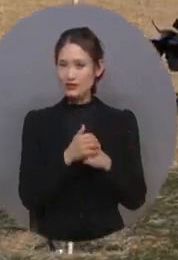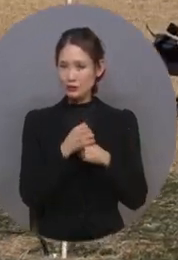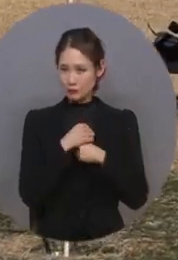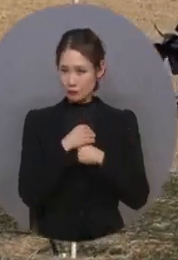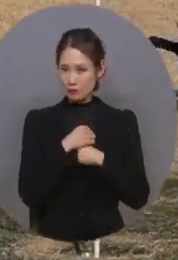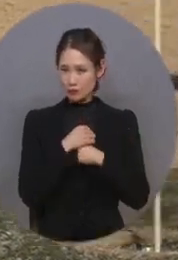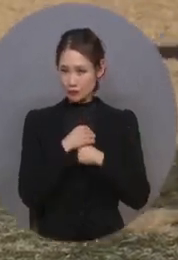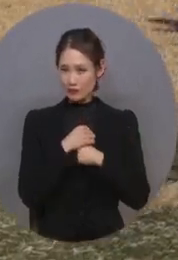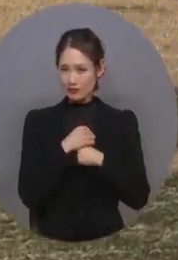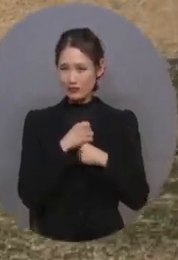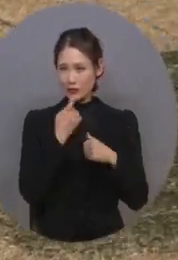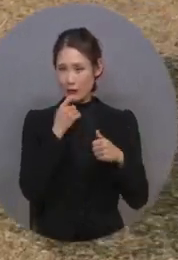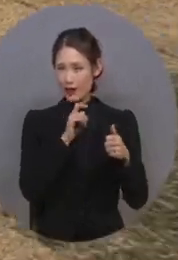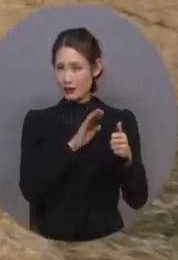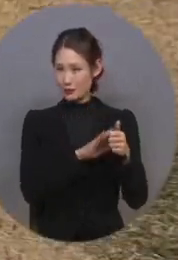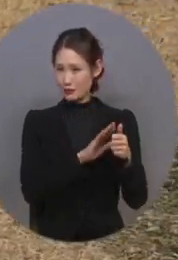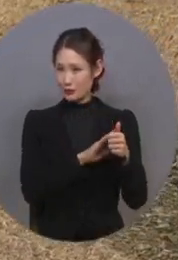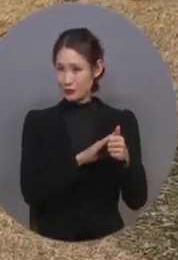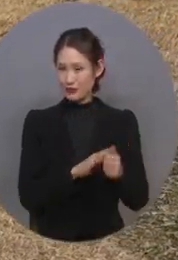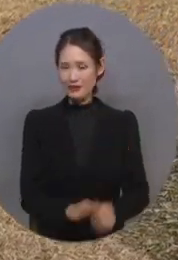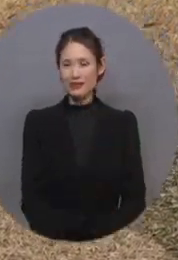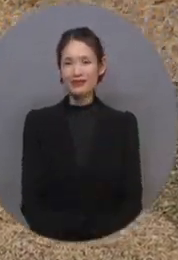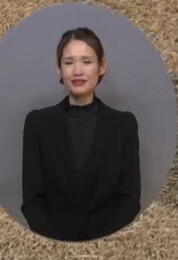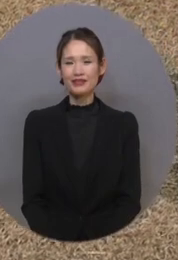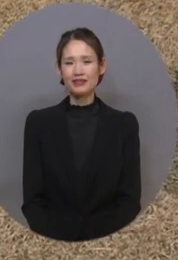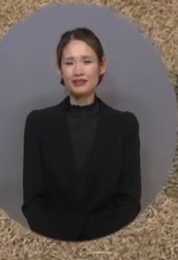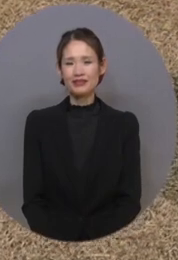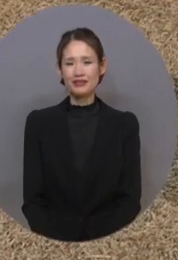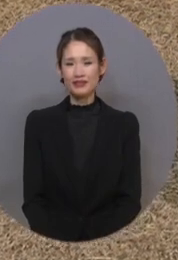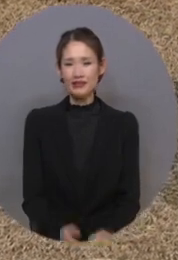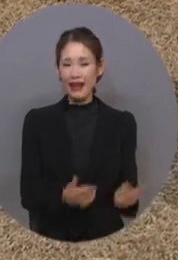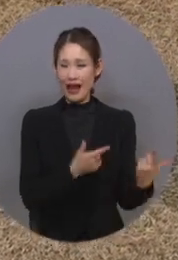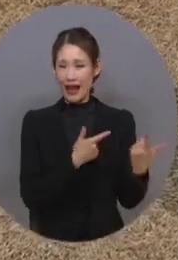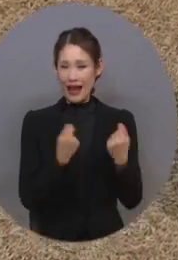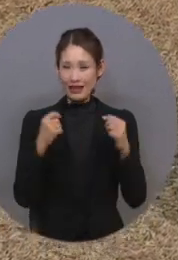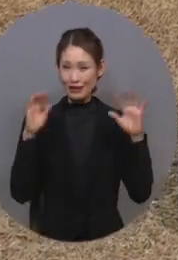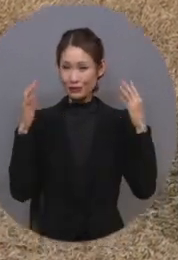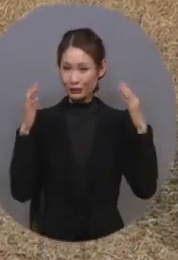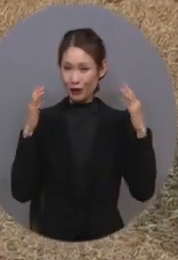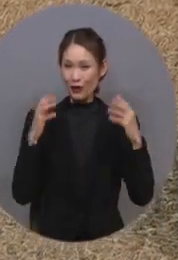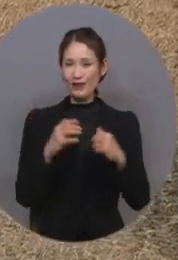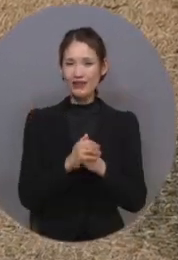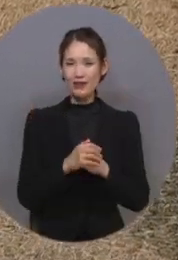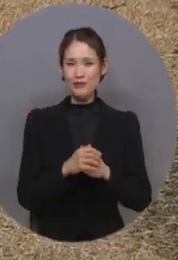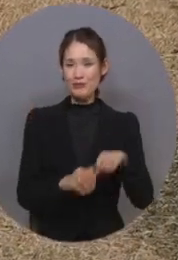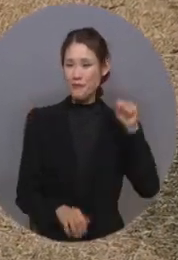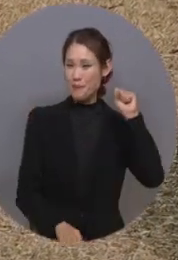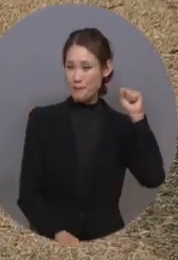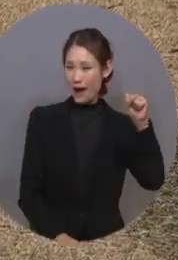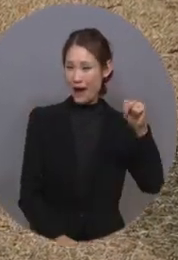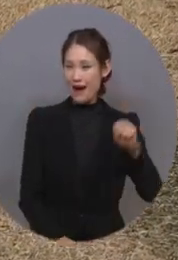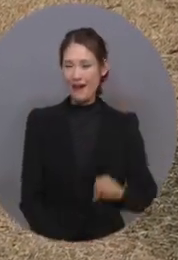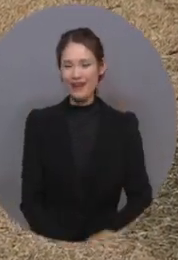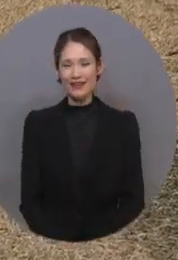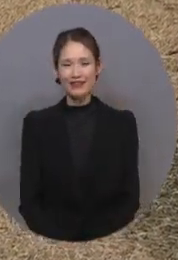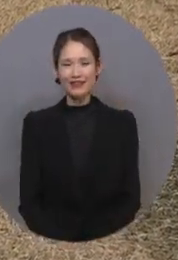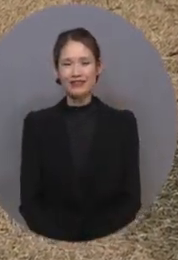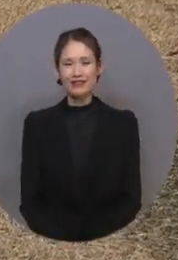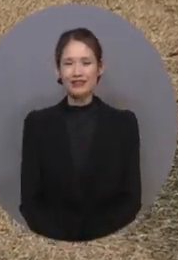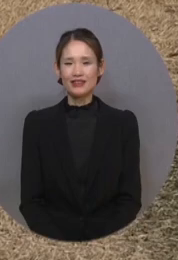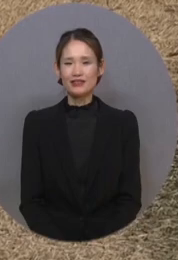네. 황프로님. 우리 다 같이 응원해 줄게요. 형이 좋으셔가지고. 네. 화이팅!